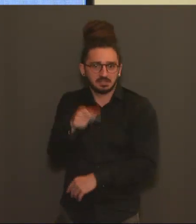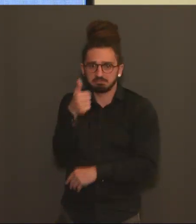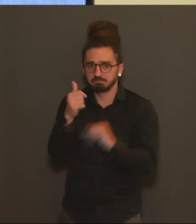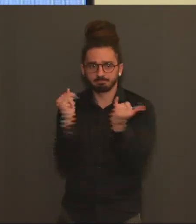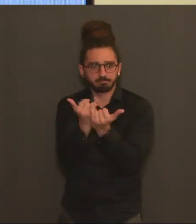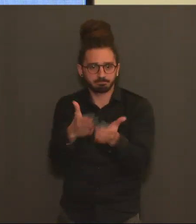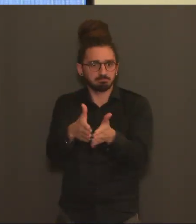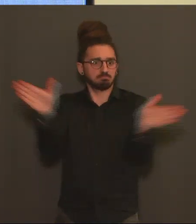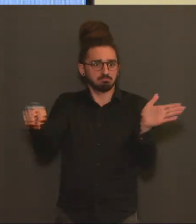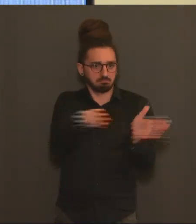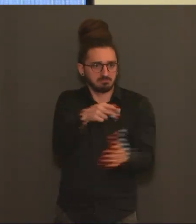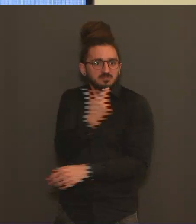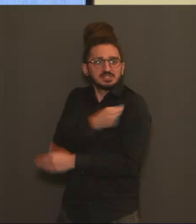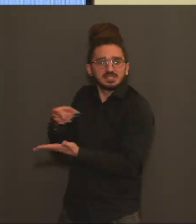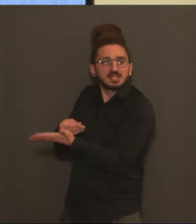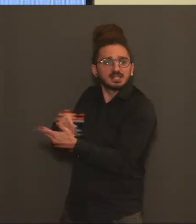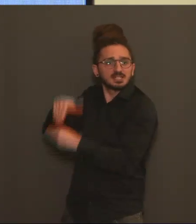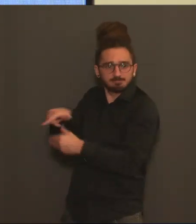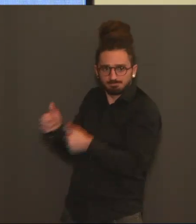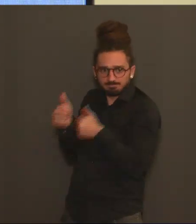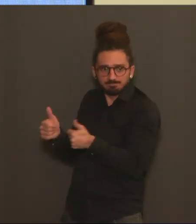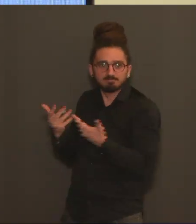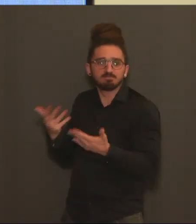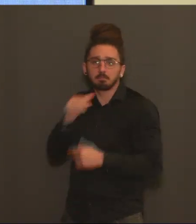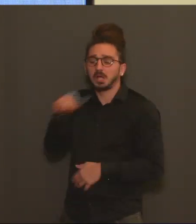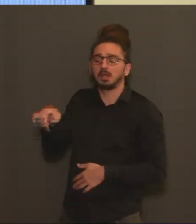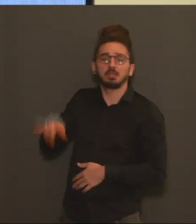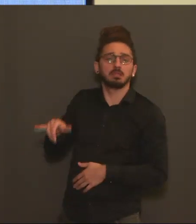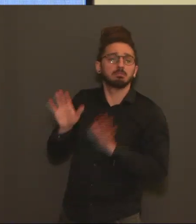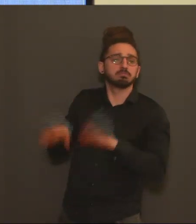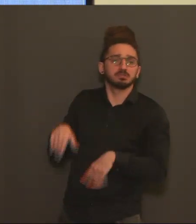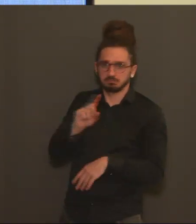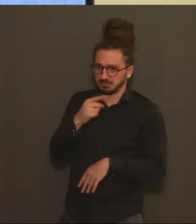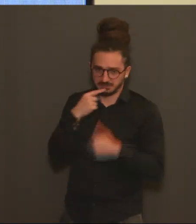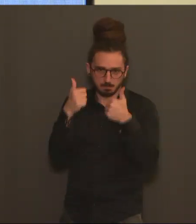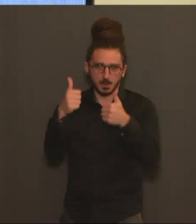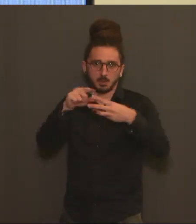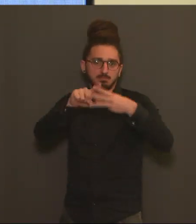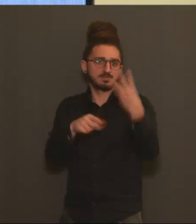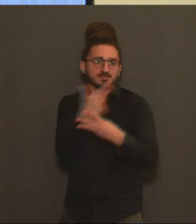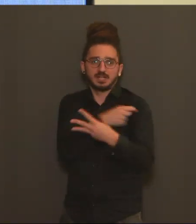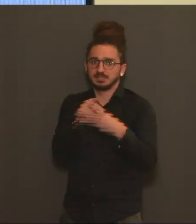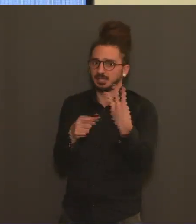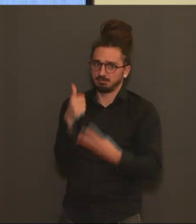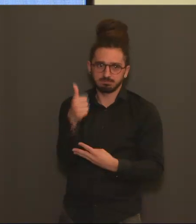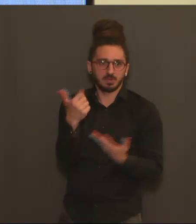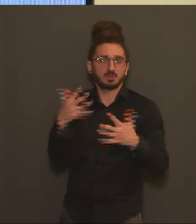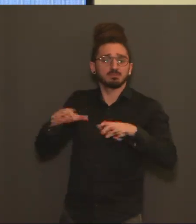de protection par rapport aux infections symptomatiques, aux hospitalisations, finalement, à ce qui est important.